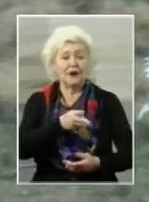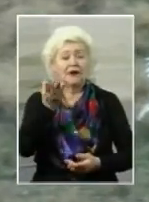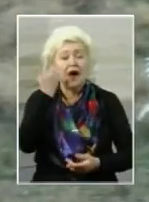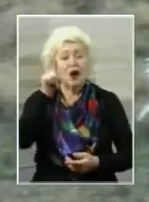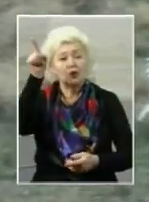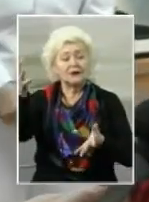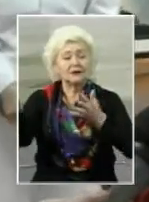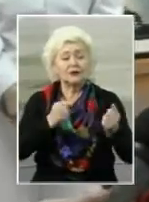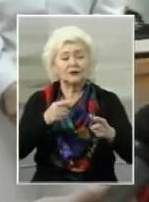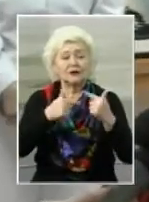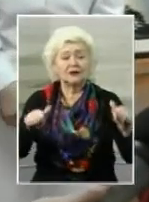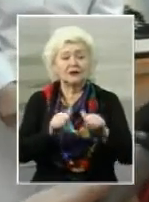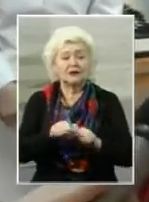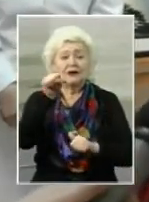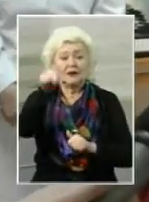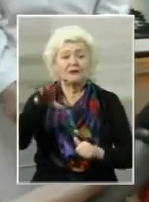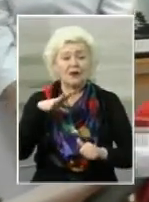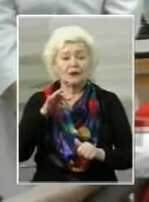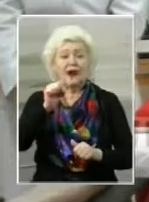в заповіднику.